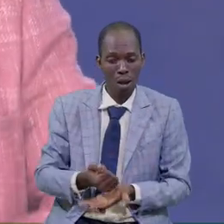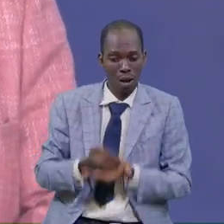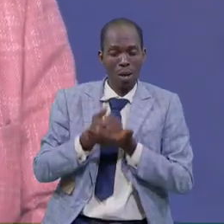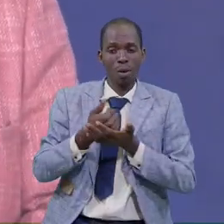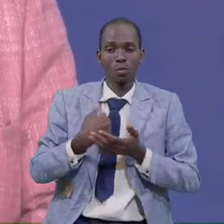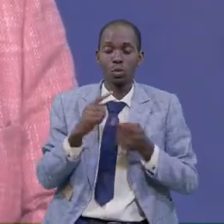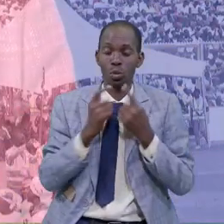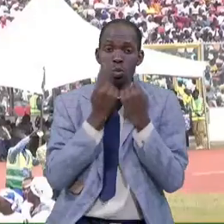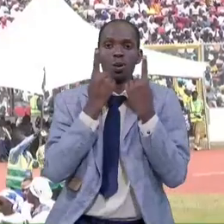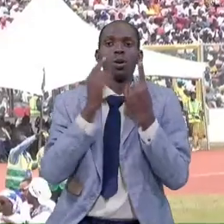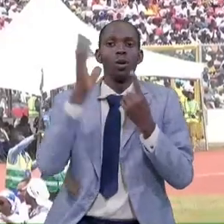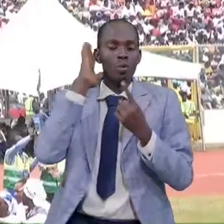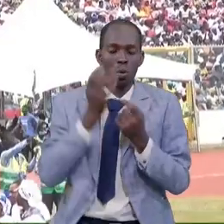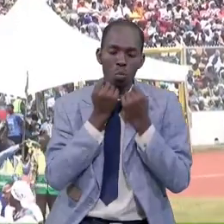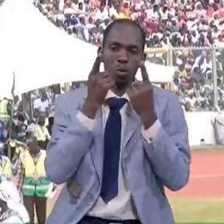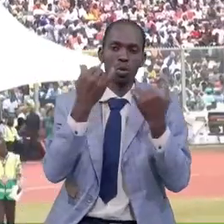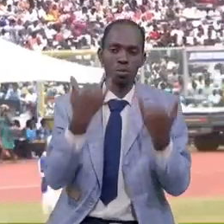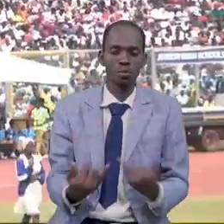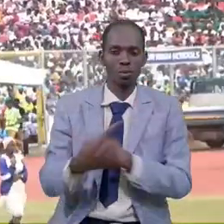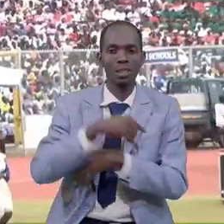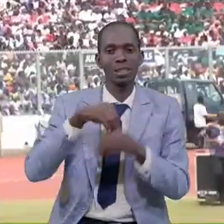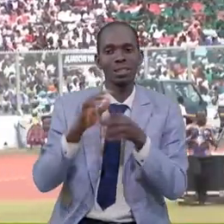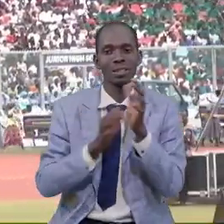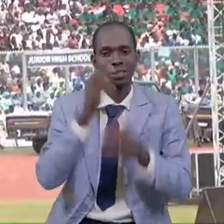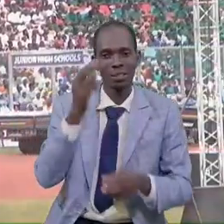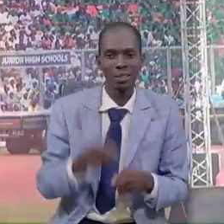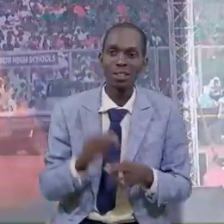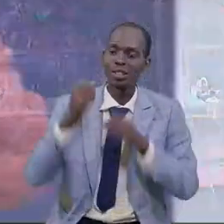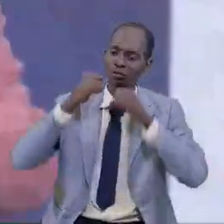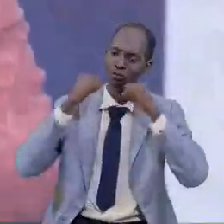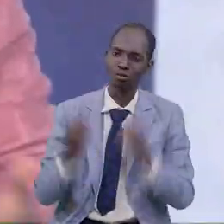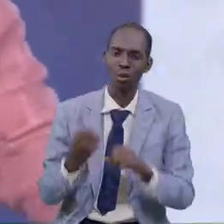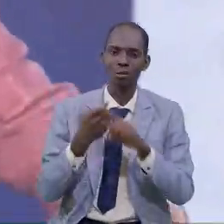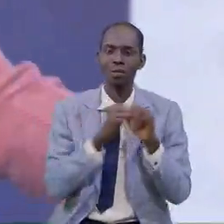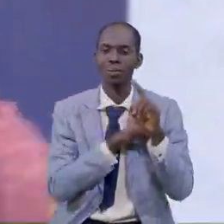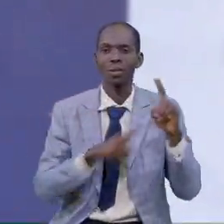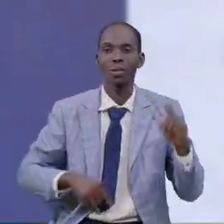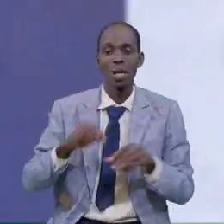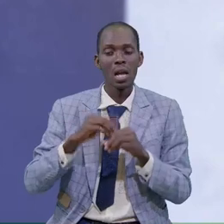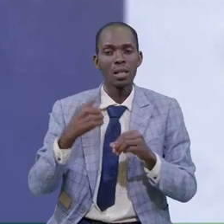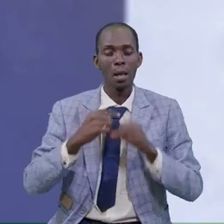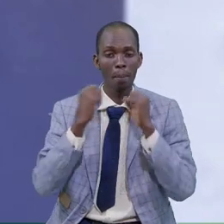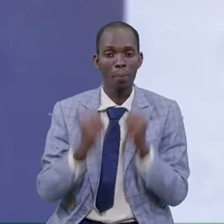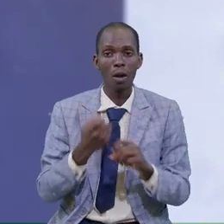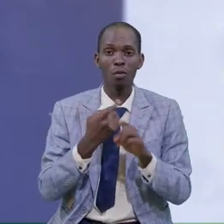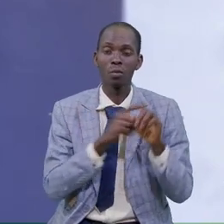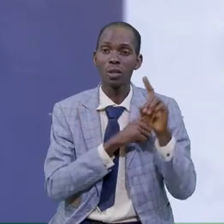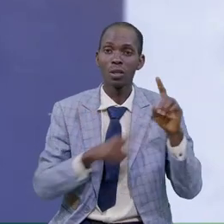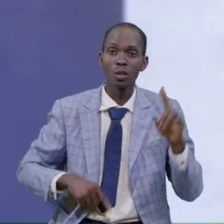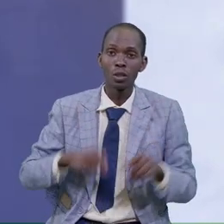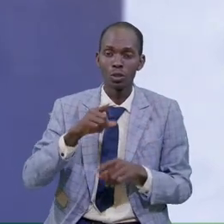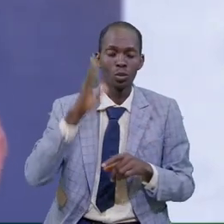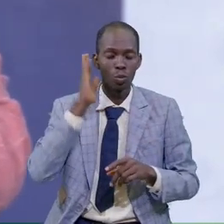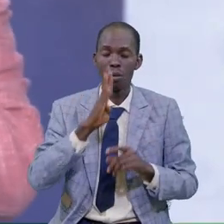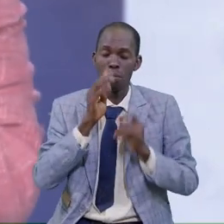vais te réveiller aussi aujourd'hui. Dans la force du Seigneur, dans la puissance du Seigneur, tu vas te réveiller aujourd'hui